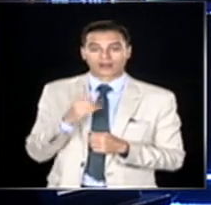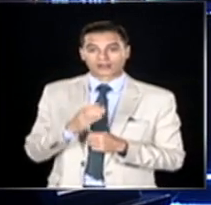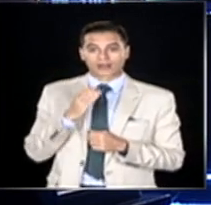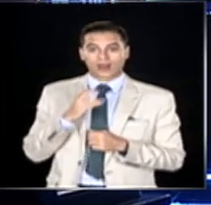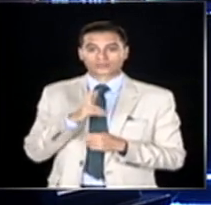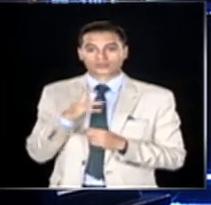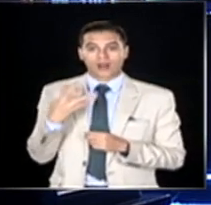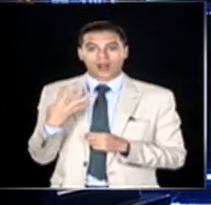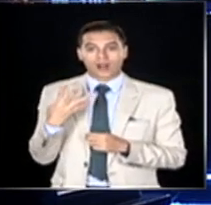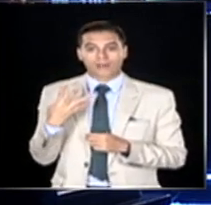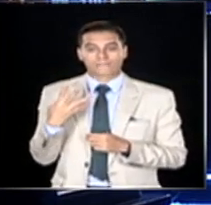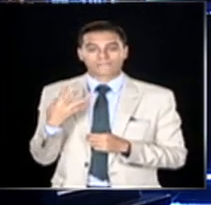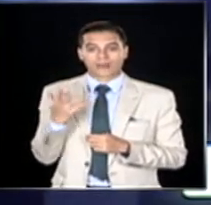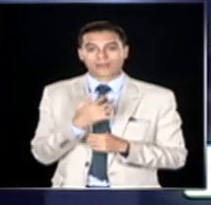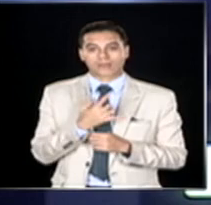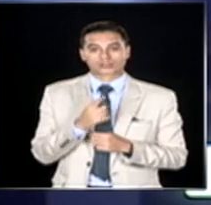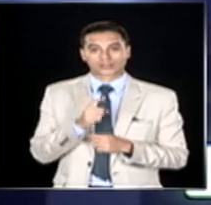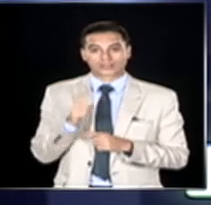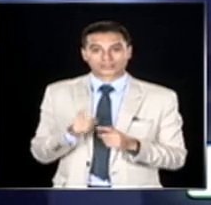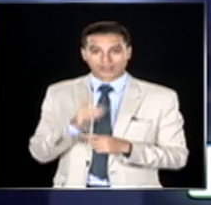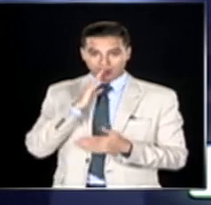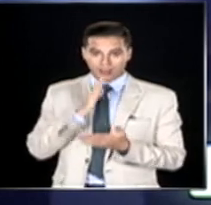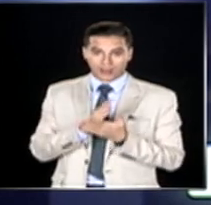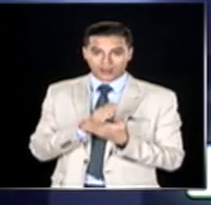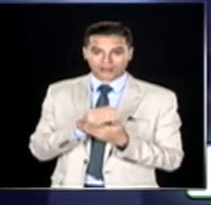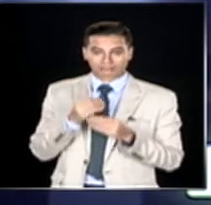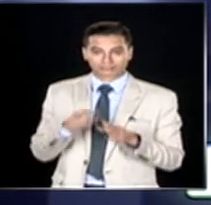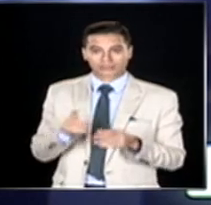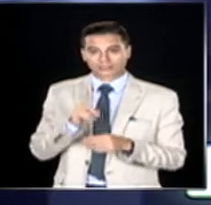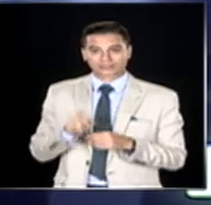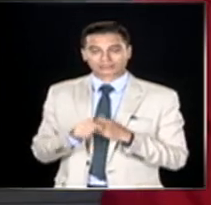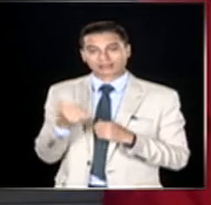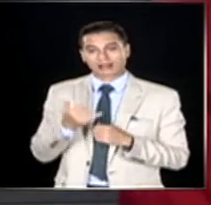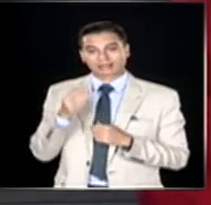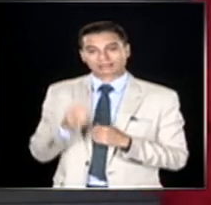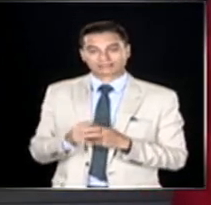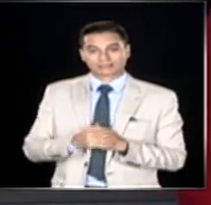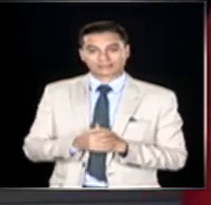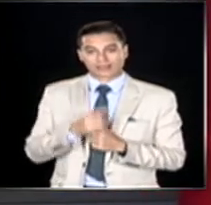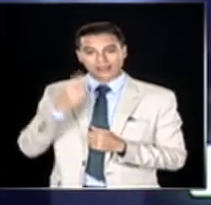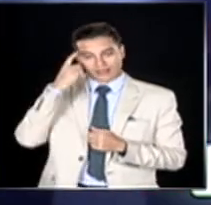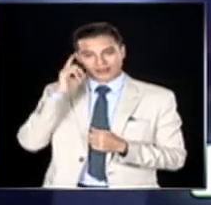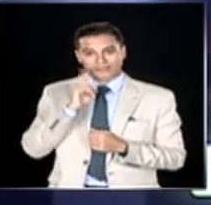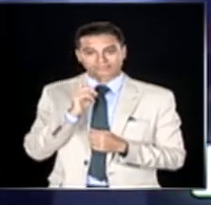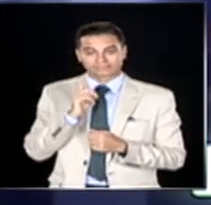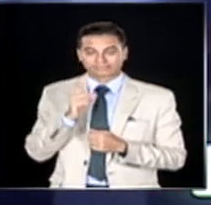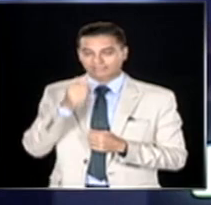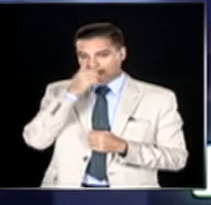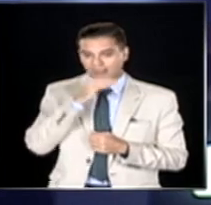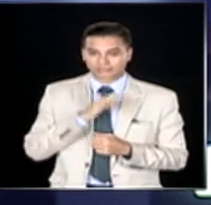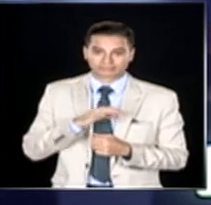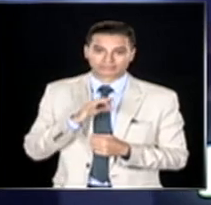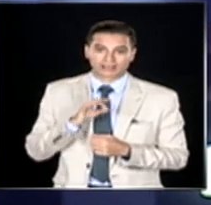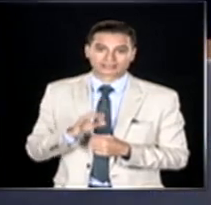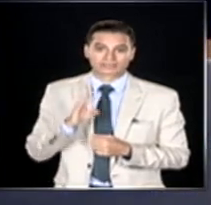جاوبت 4 اسئله صح من 10، والحقيقه فوتت اسئله سهله جدا، هي نفسها عارفه ان الاسئله دي كانت